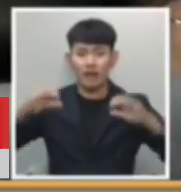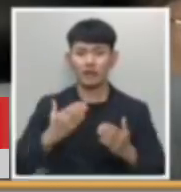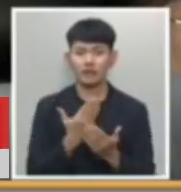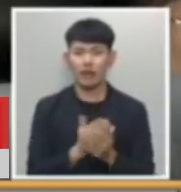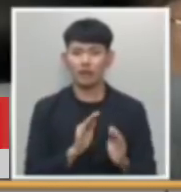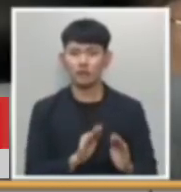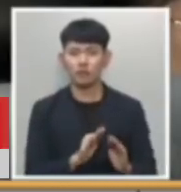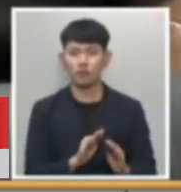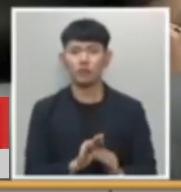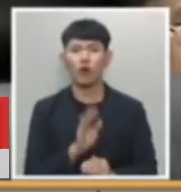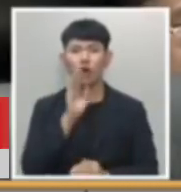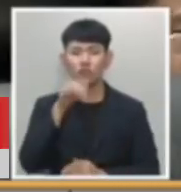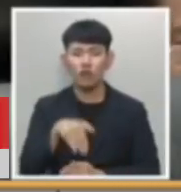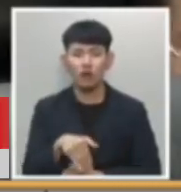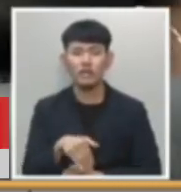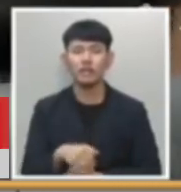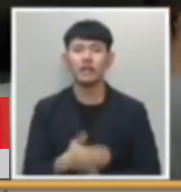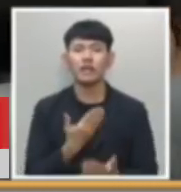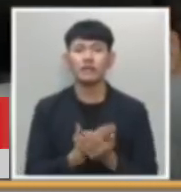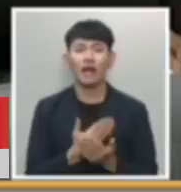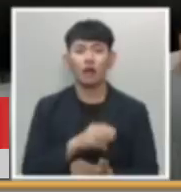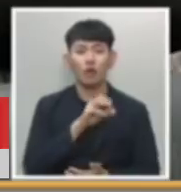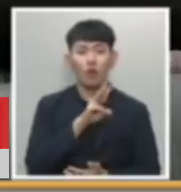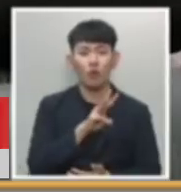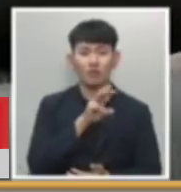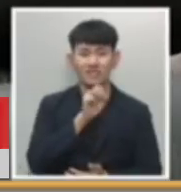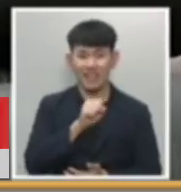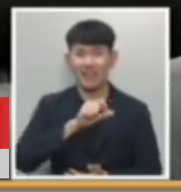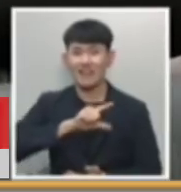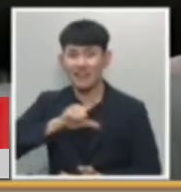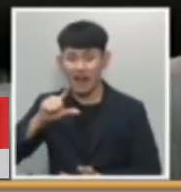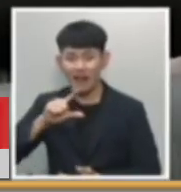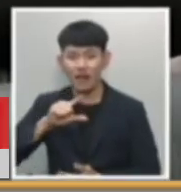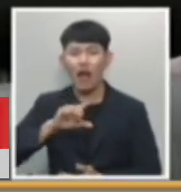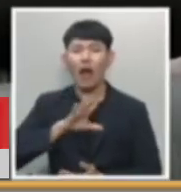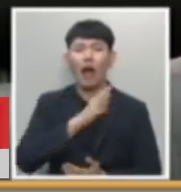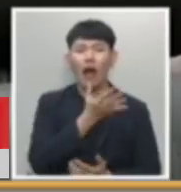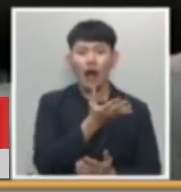ถิ่น600,000 ล้านมาใช้โดยไม่ผ่าน